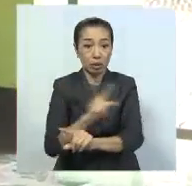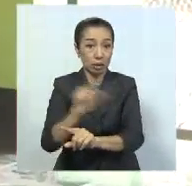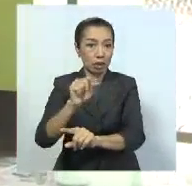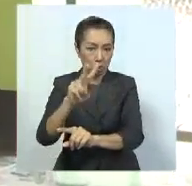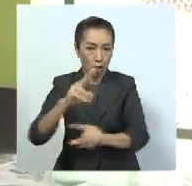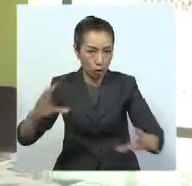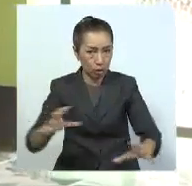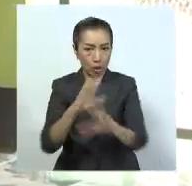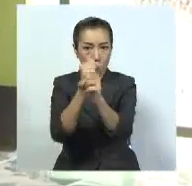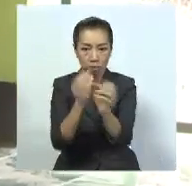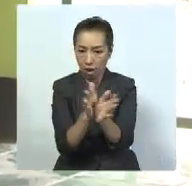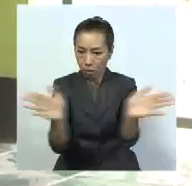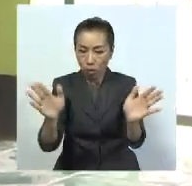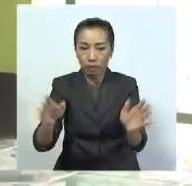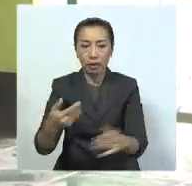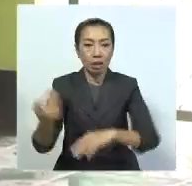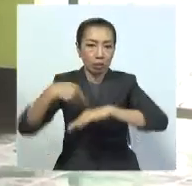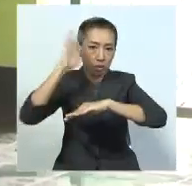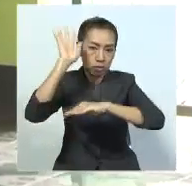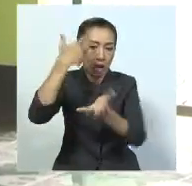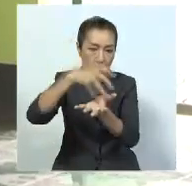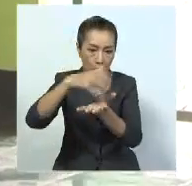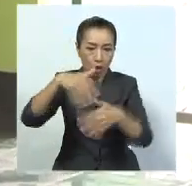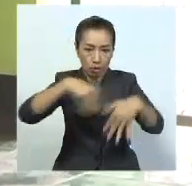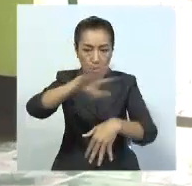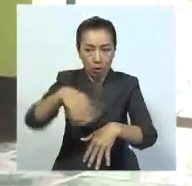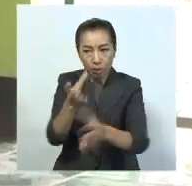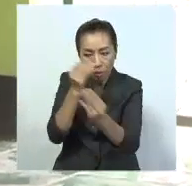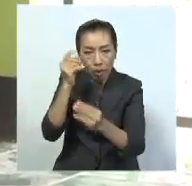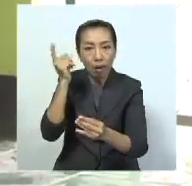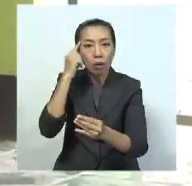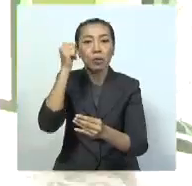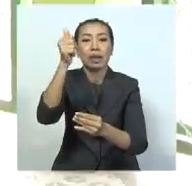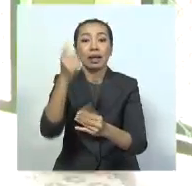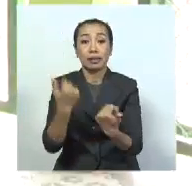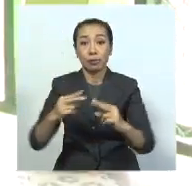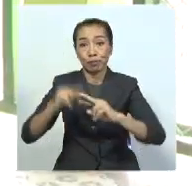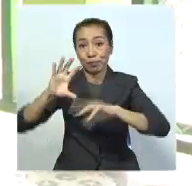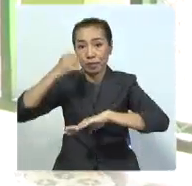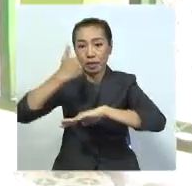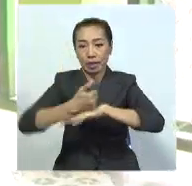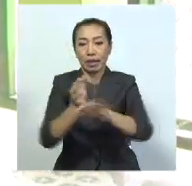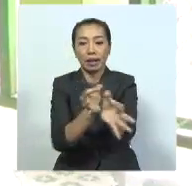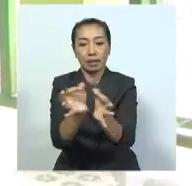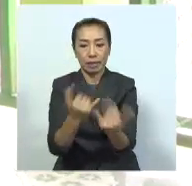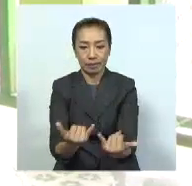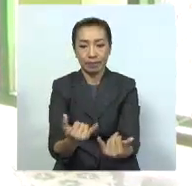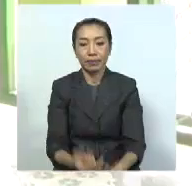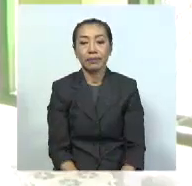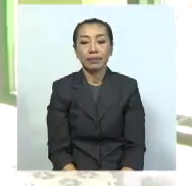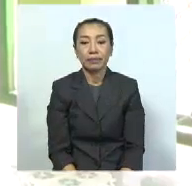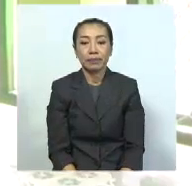กายนนี้เพื่อให้ประชาชนได้รับทราบฟังการชี้แจงประเด็นนี้เพิ่มเติมจากรัฐมนตรีว่าการกระทรวงมหาดไทย